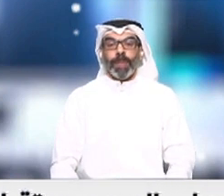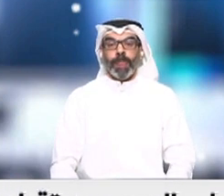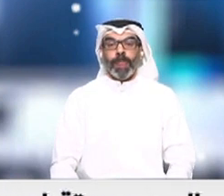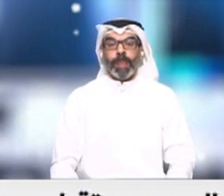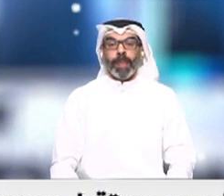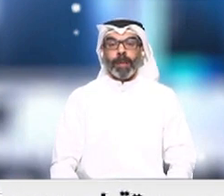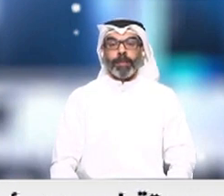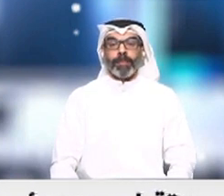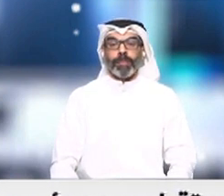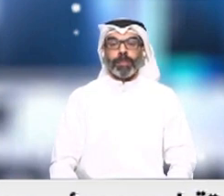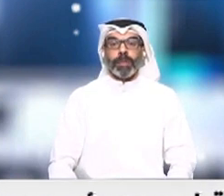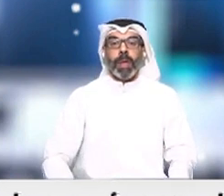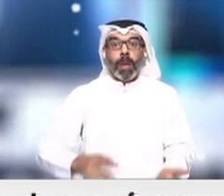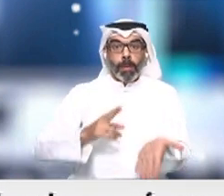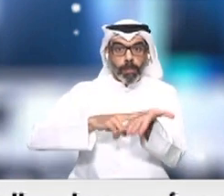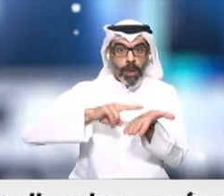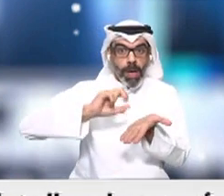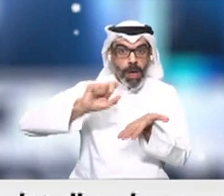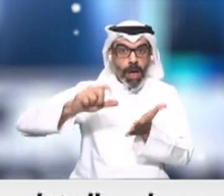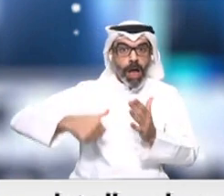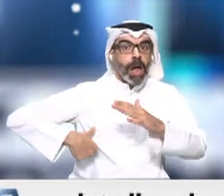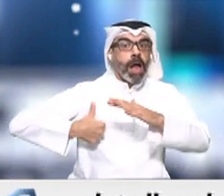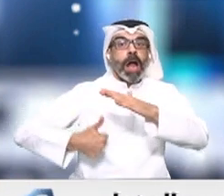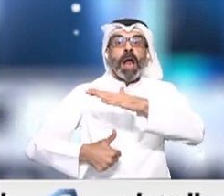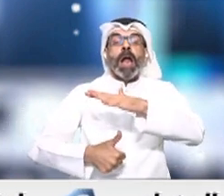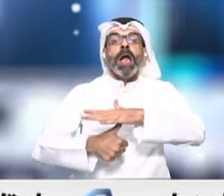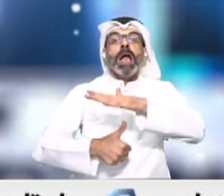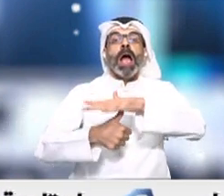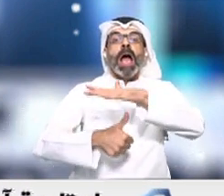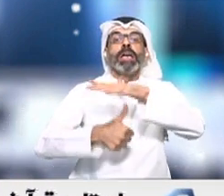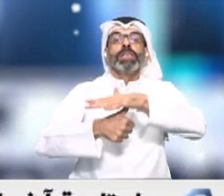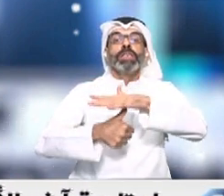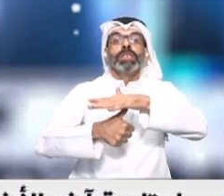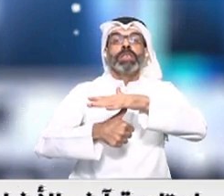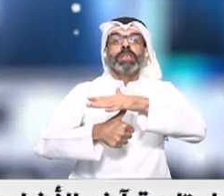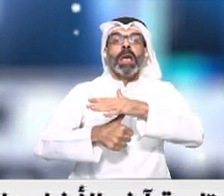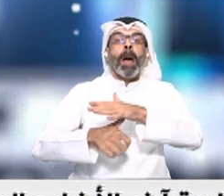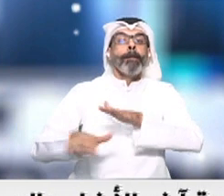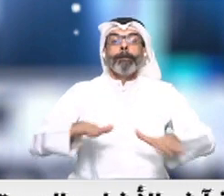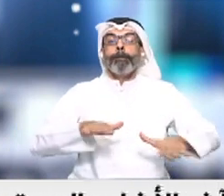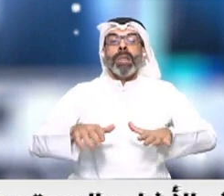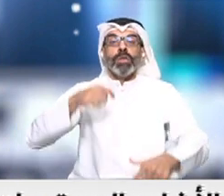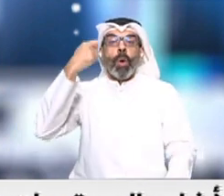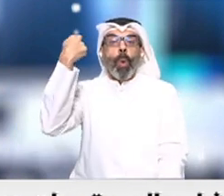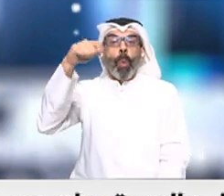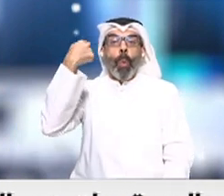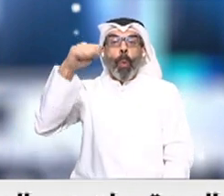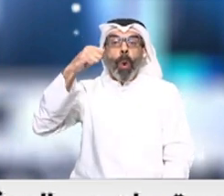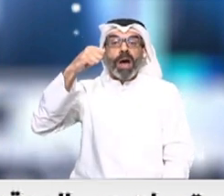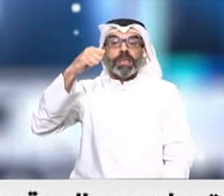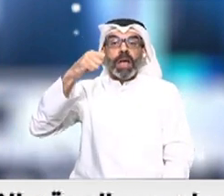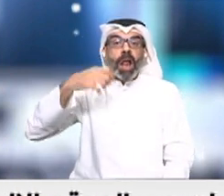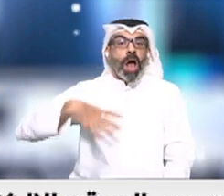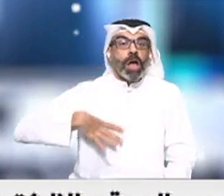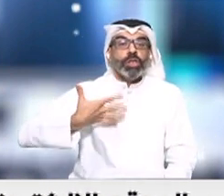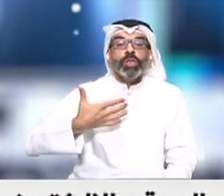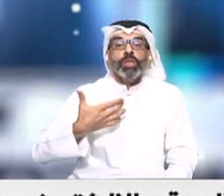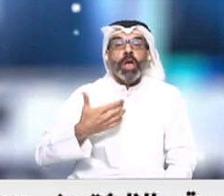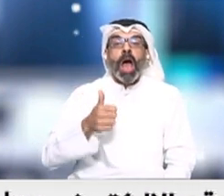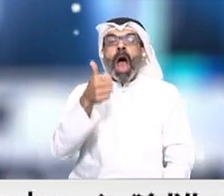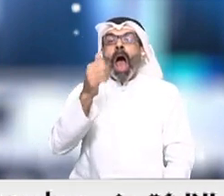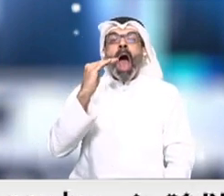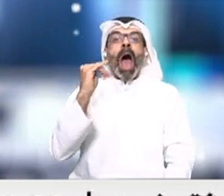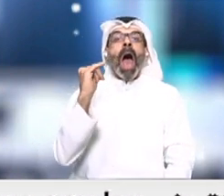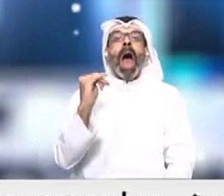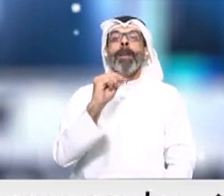والسداد بعث سمو الشيخ احمد عبد الله الاحمد الصباح رئيس مجلس الوزراء حفظه الله ببرق تهنئه الى فخامه